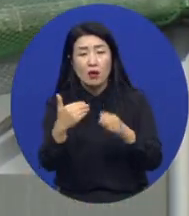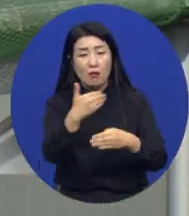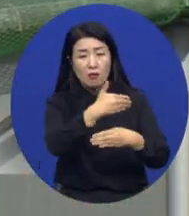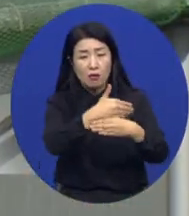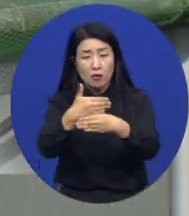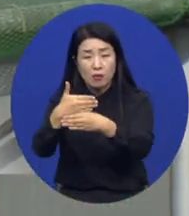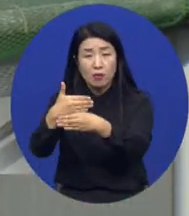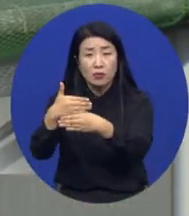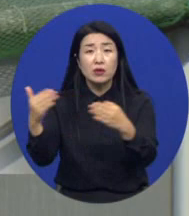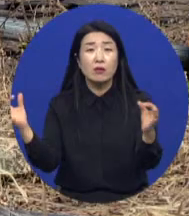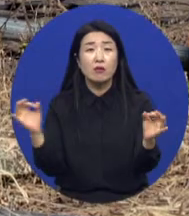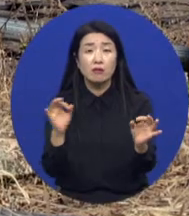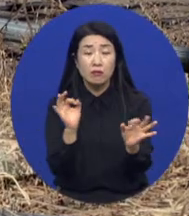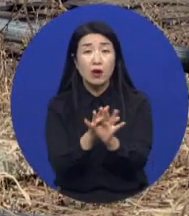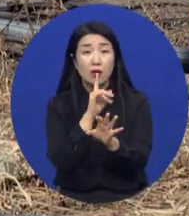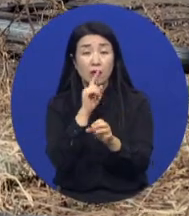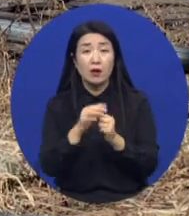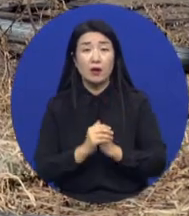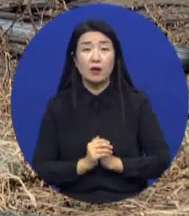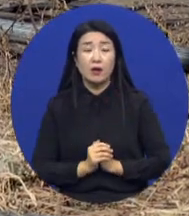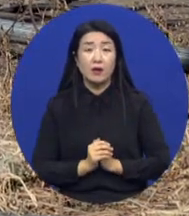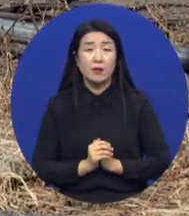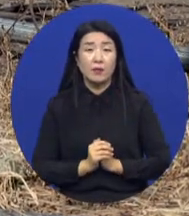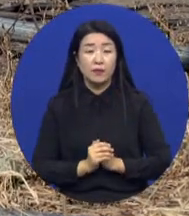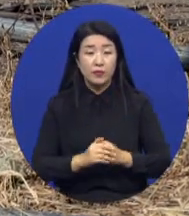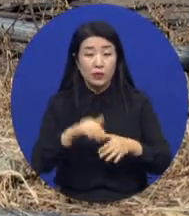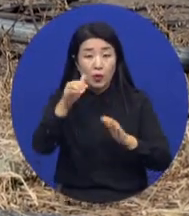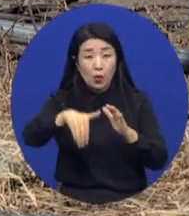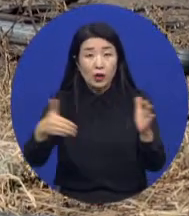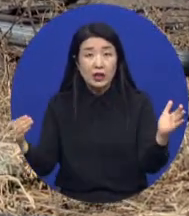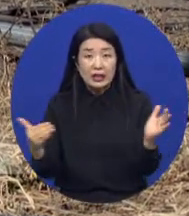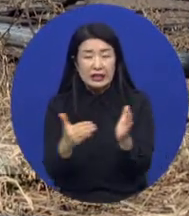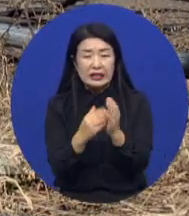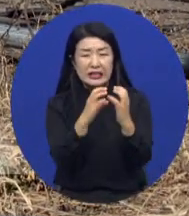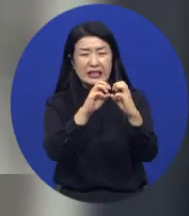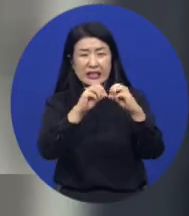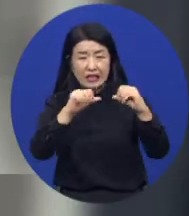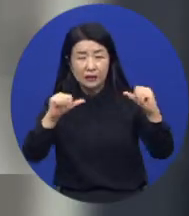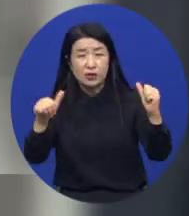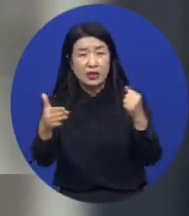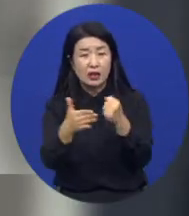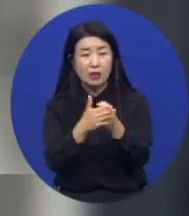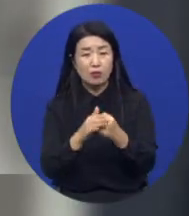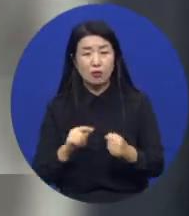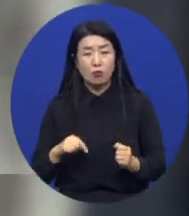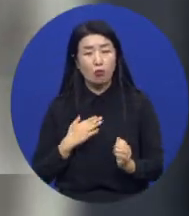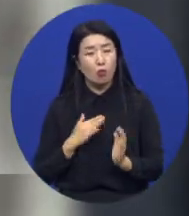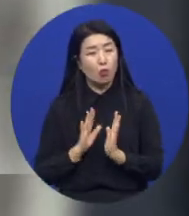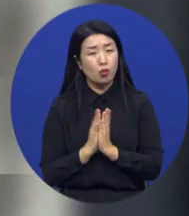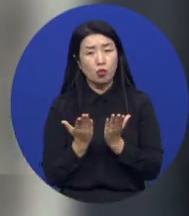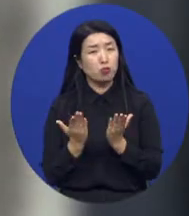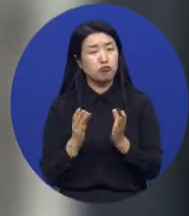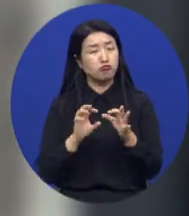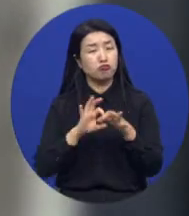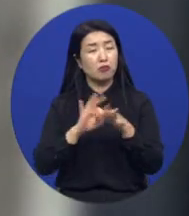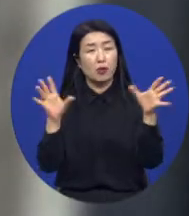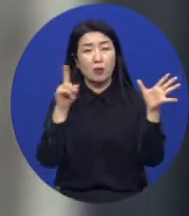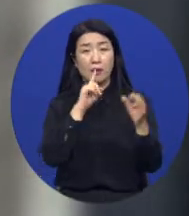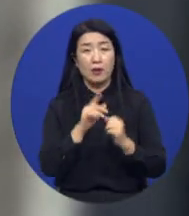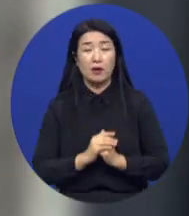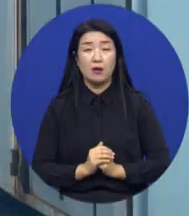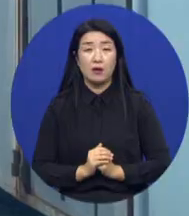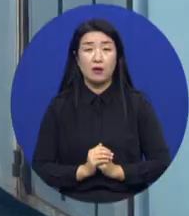방지막을 걷어냈다고 밝혔습니다. 공사가 끝난 뒤 생긴 흙탕물인 만큼 자신들과는 관계가 없다는